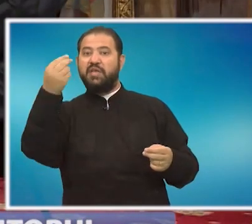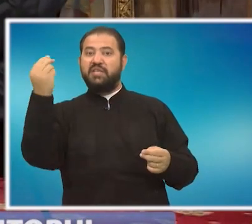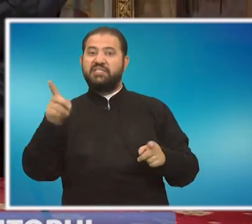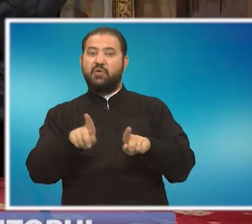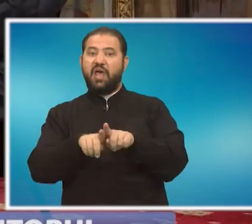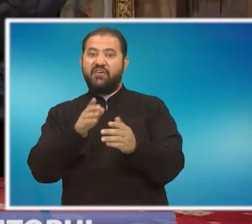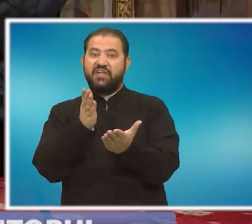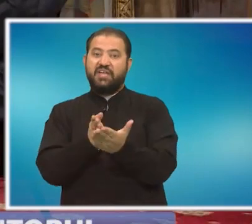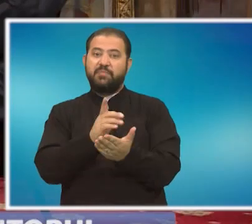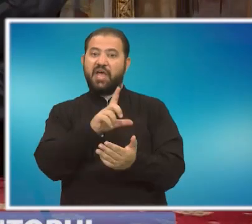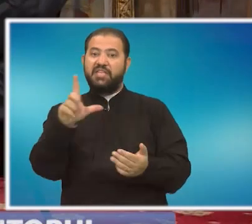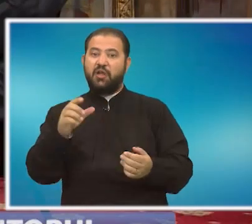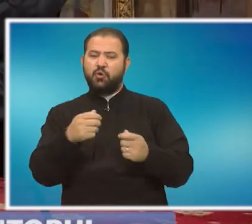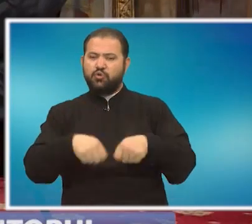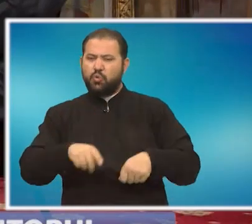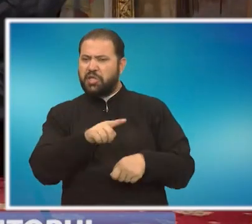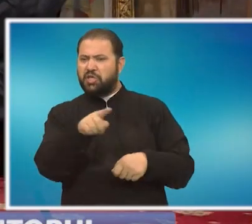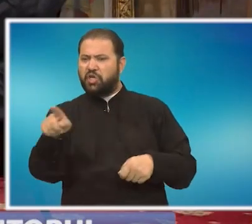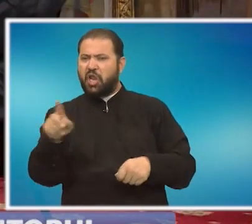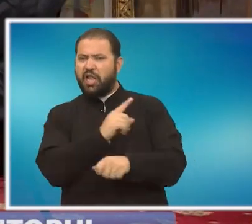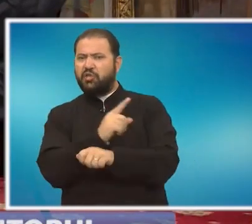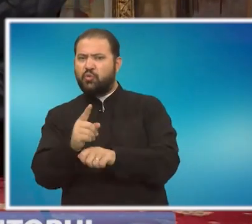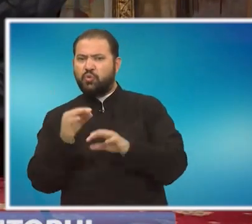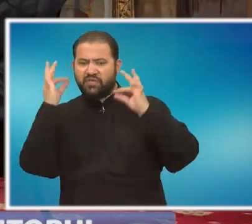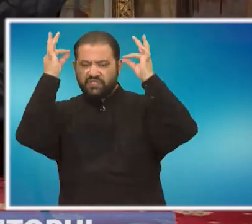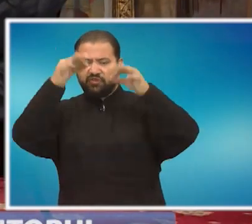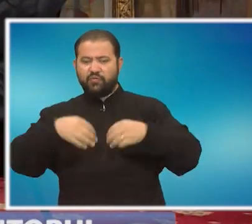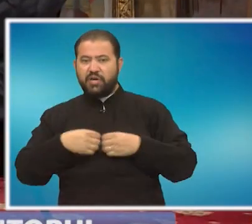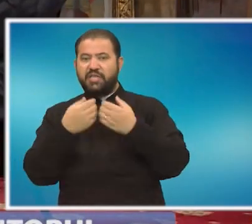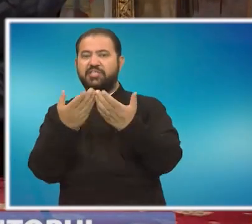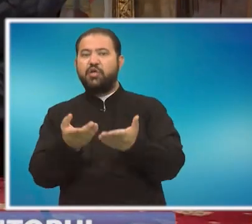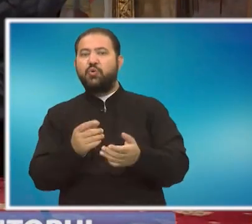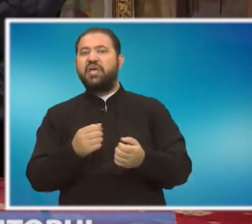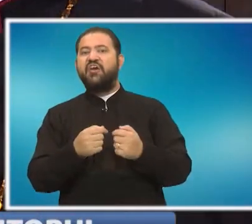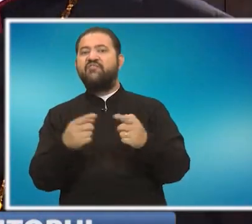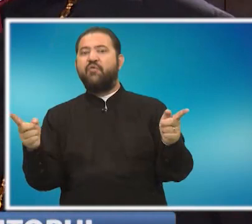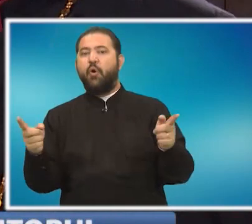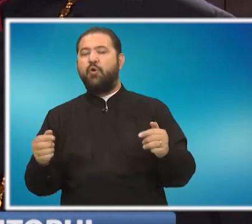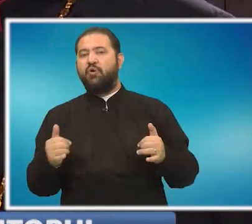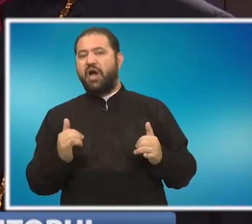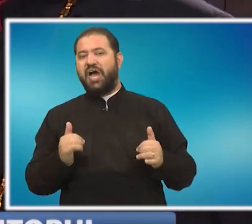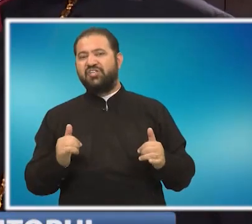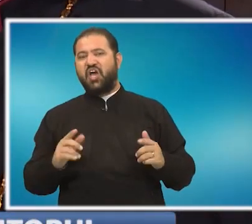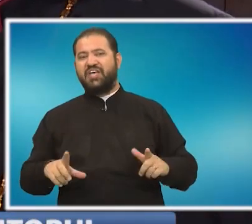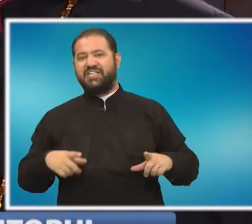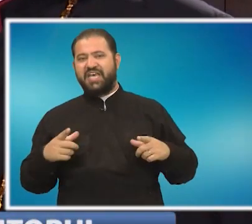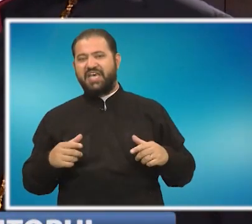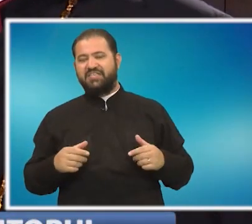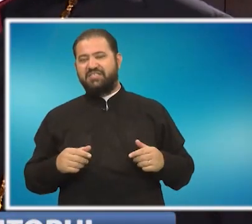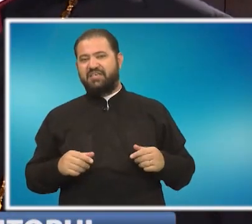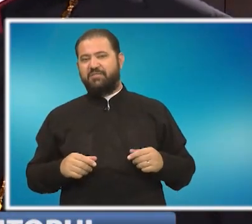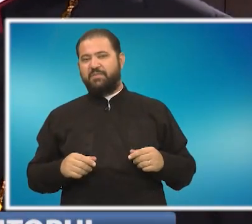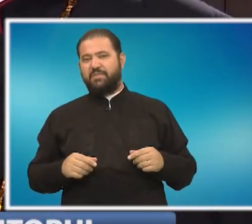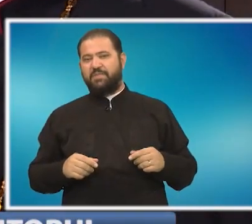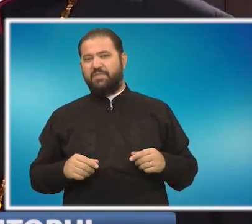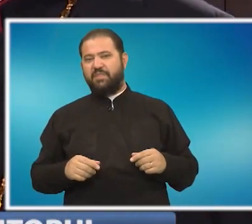lui și toate celelalte vi se vor adăuga vouă. Asta este motivația, să spunem așa,